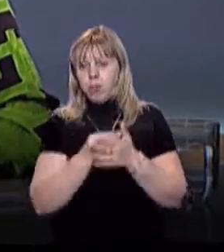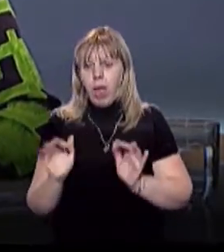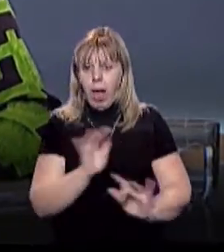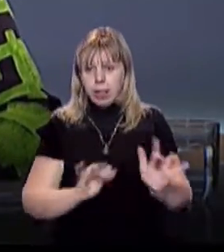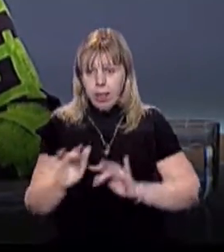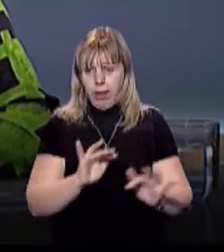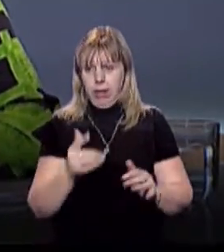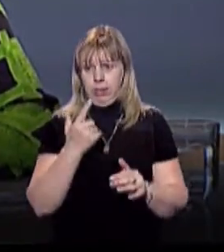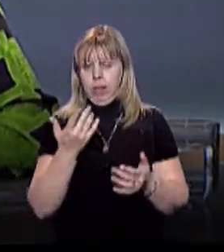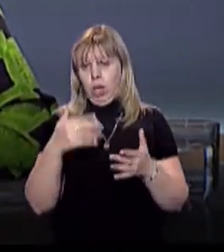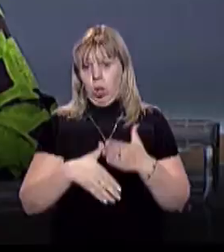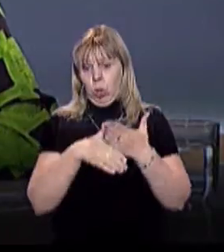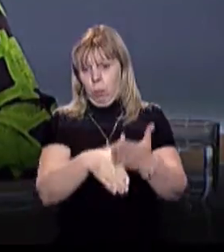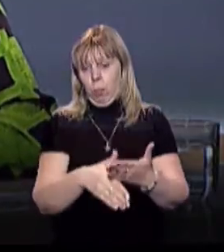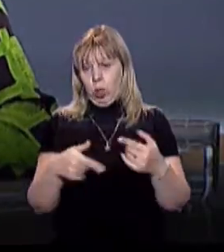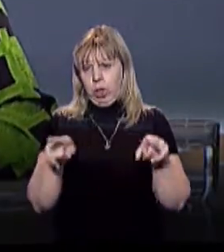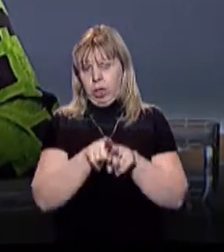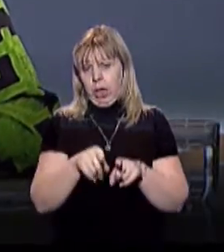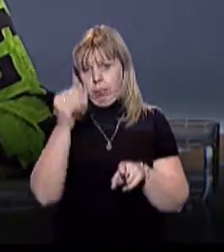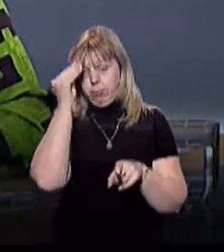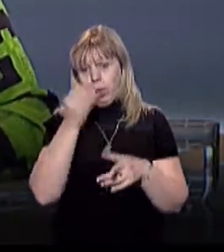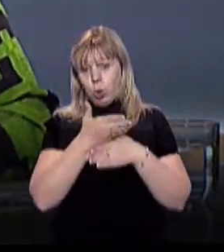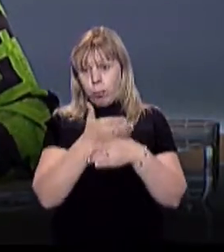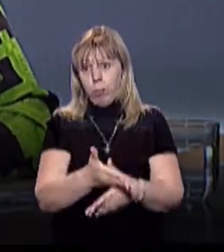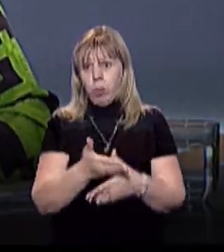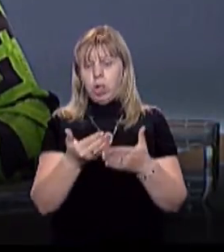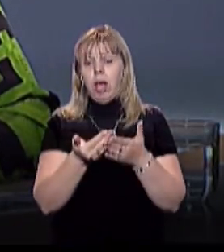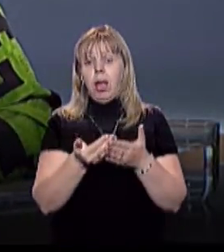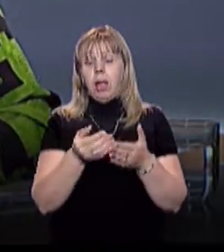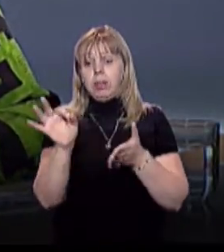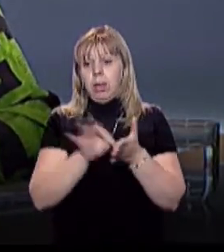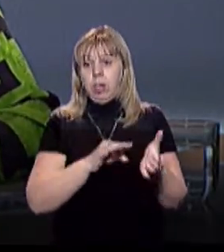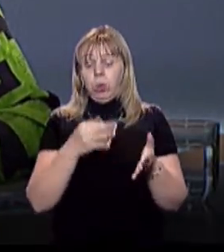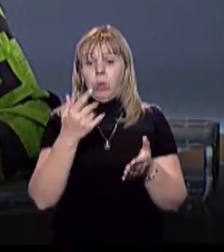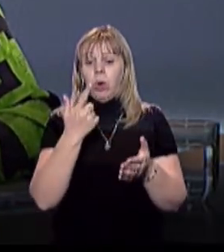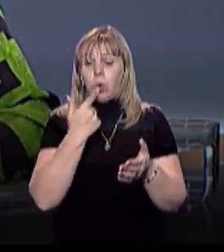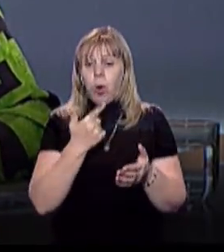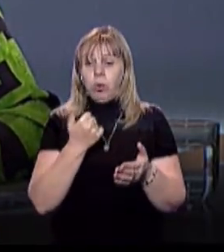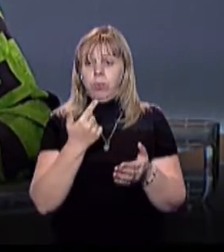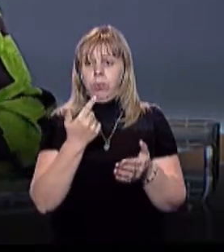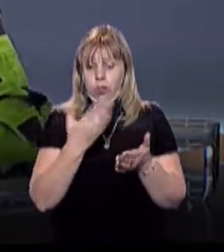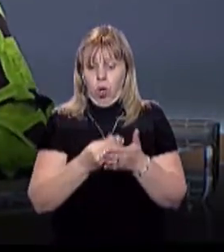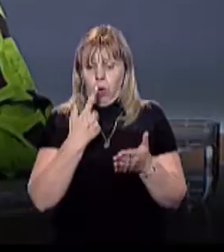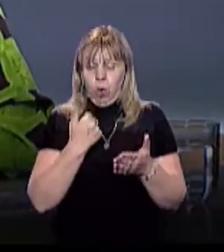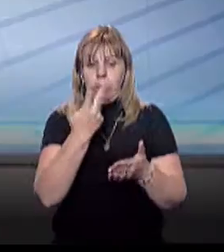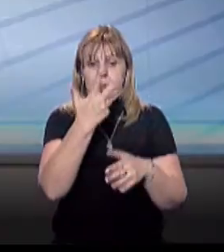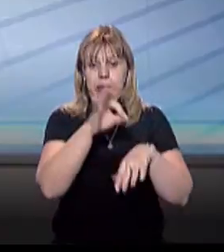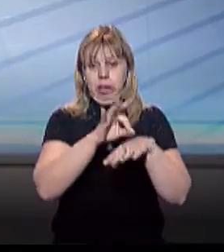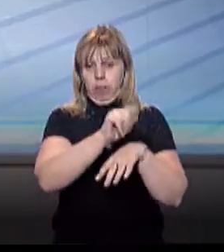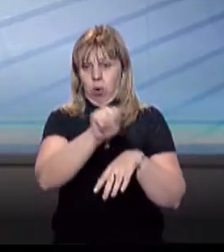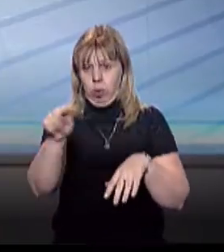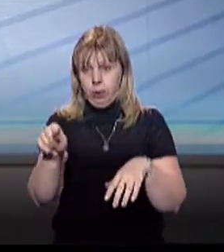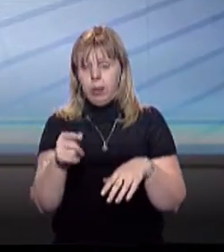аналізи і допоможеш таким чином, допоможеш відразу своєю кров'ю трьом хворим.